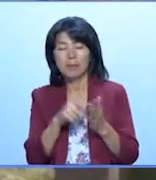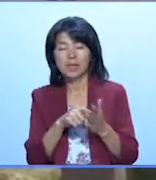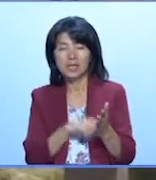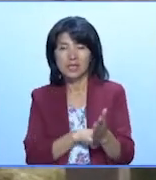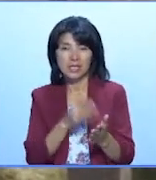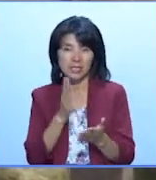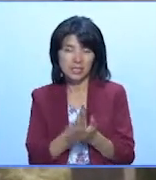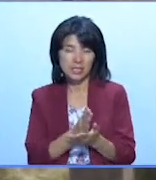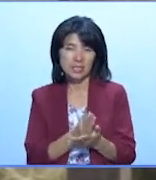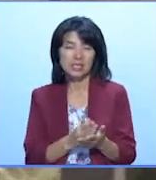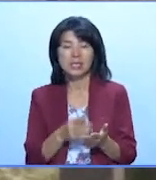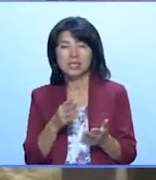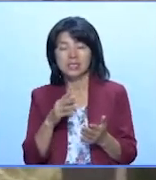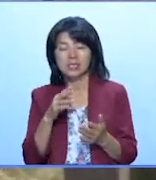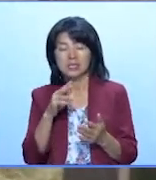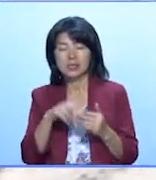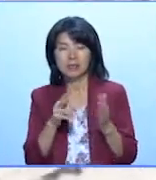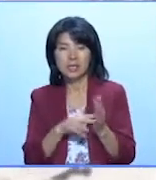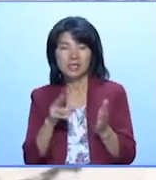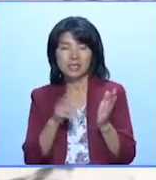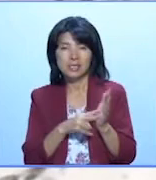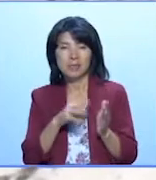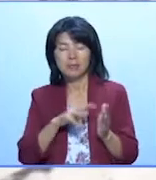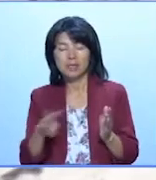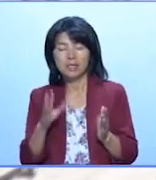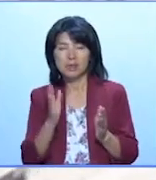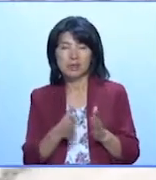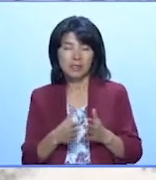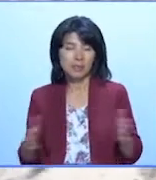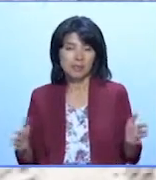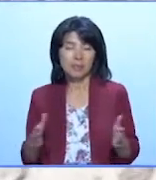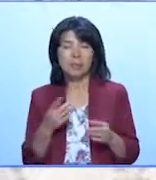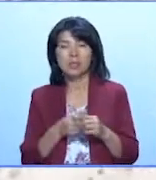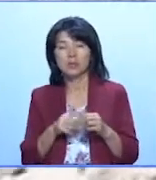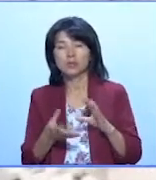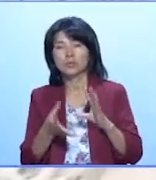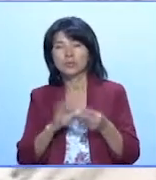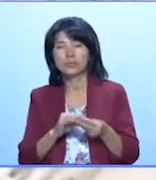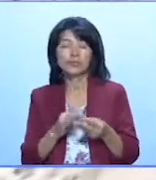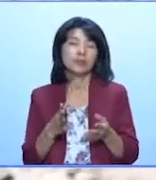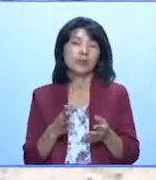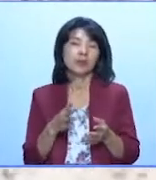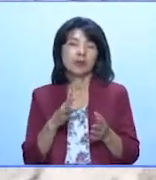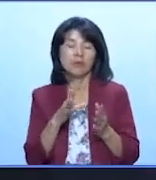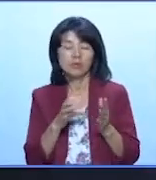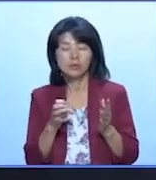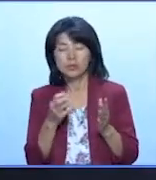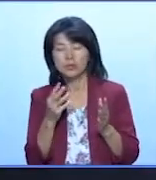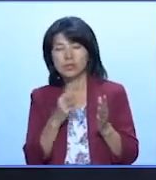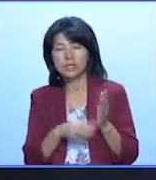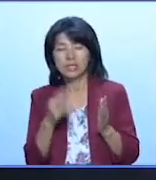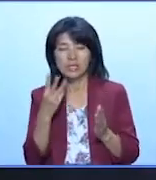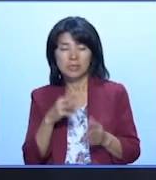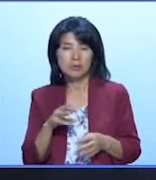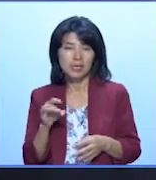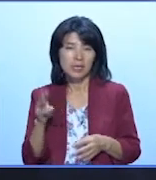высота дамбы – 17,7 метров. Общая стоимость строительства – более 5 миллиардов 863 миллионов тенге. Это